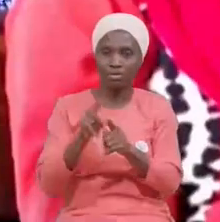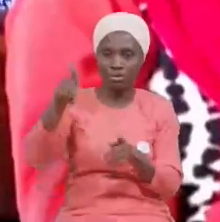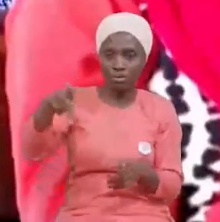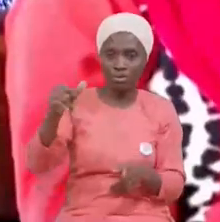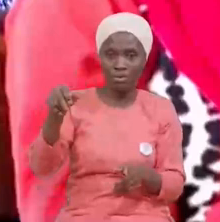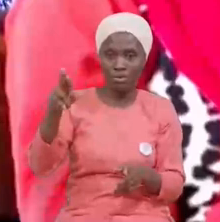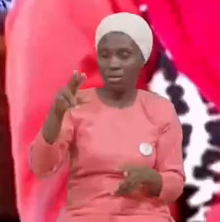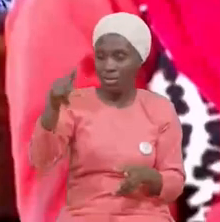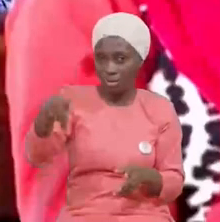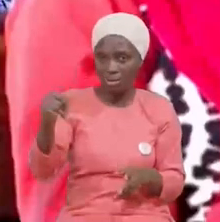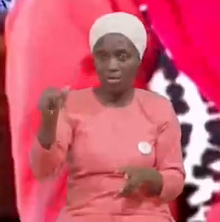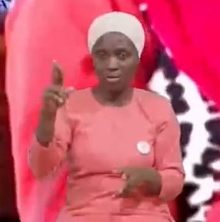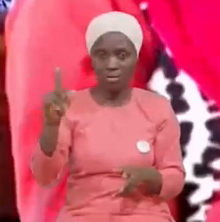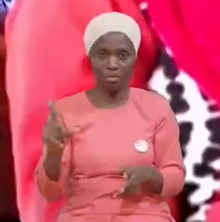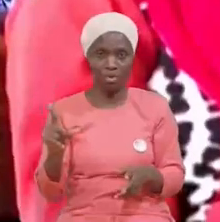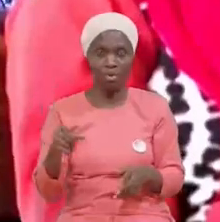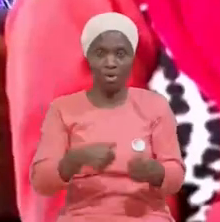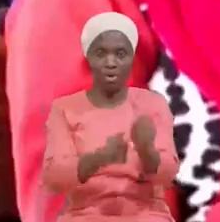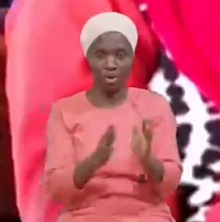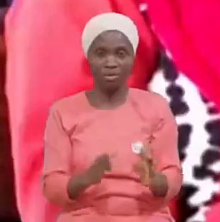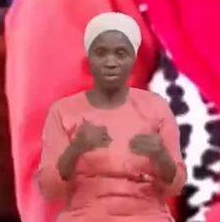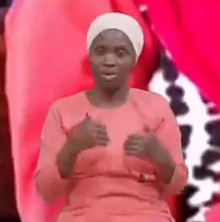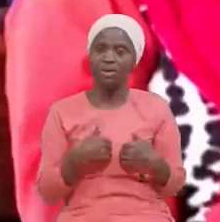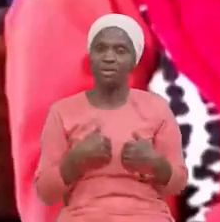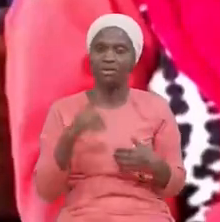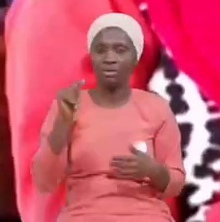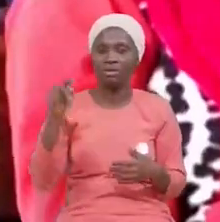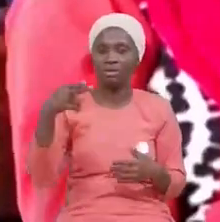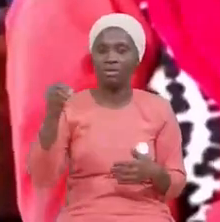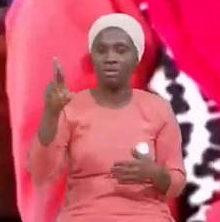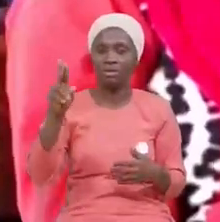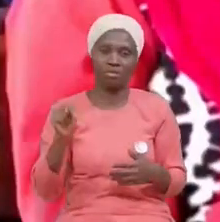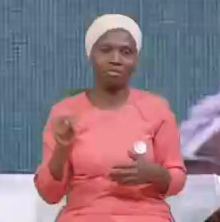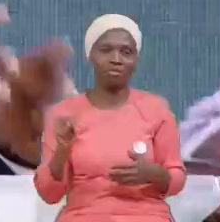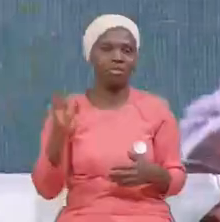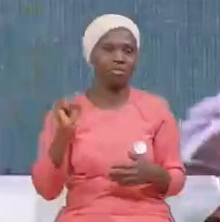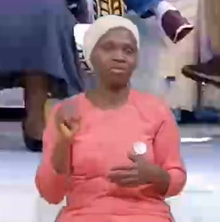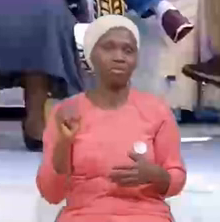Et Paul, héros en tant qu'apôtre, il avait des épines.